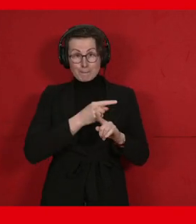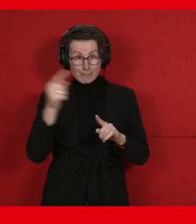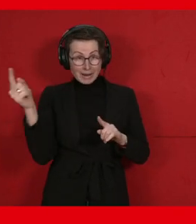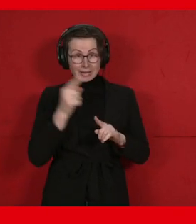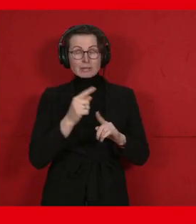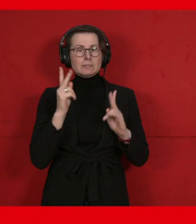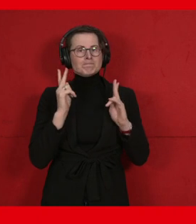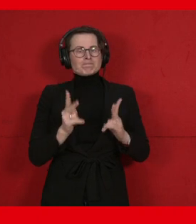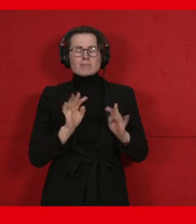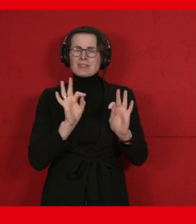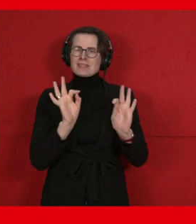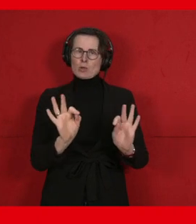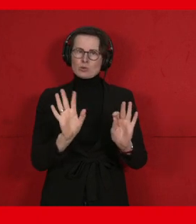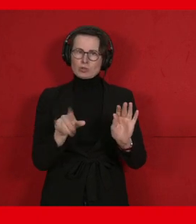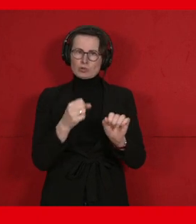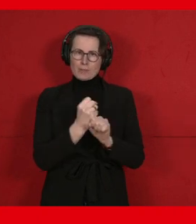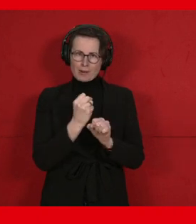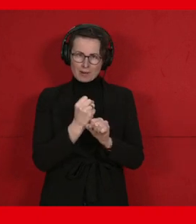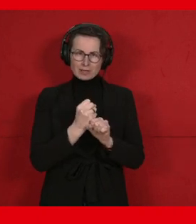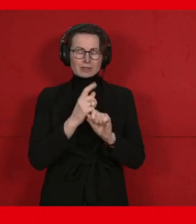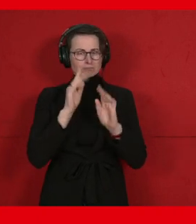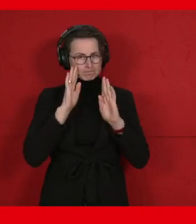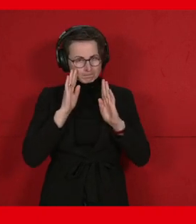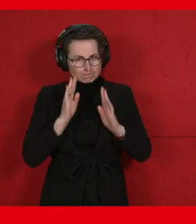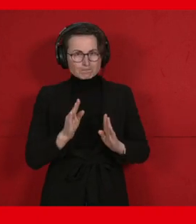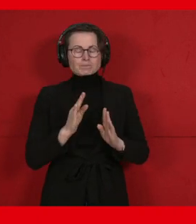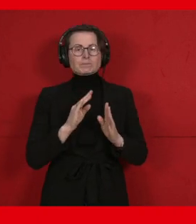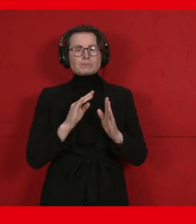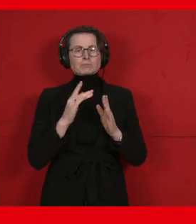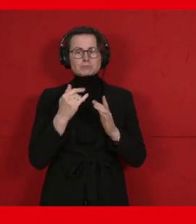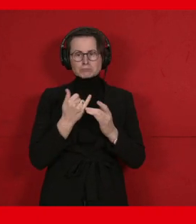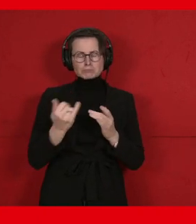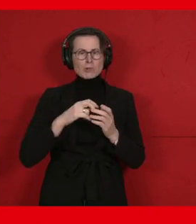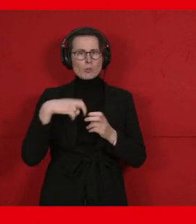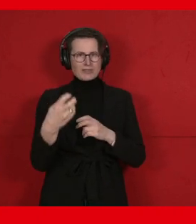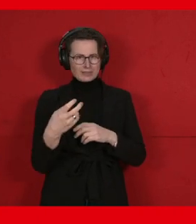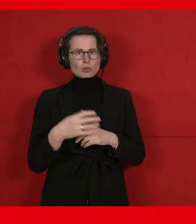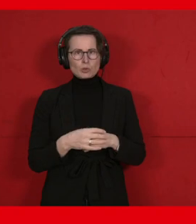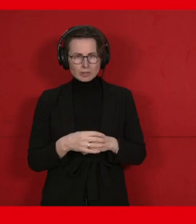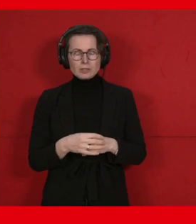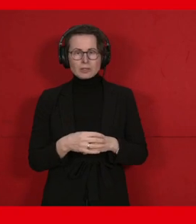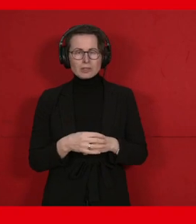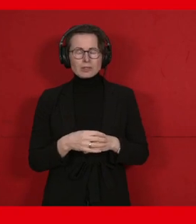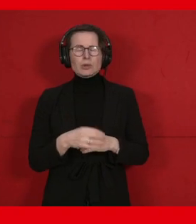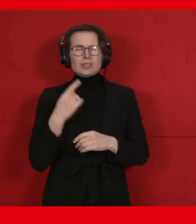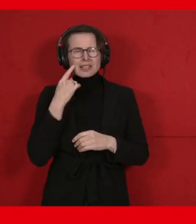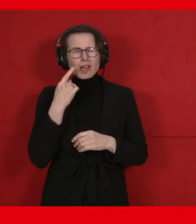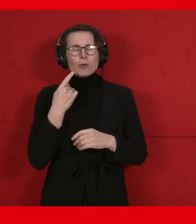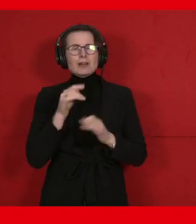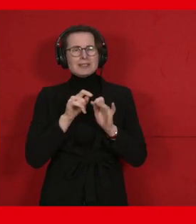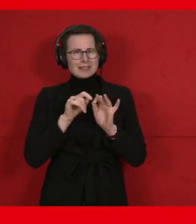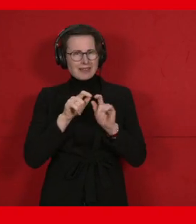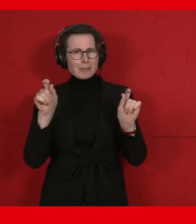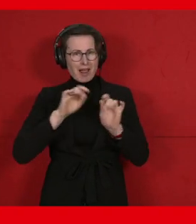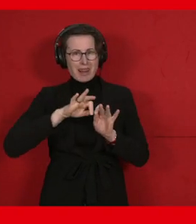Ebenen wirklich die Zusammenarbeit so, dass wir uns genau auf das konzentrieren, wie kriegen wir es umgesetzt? Und ich glaube, das Thema